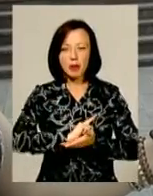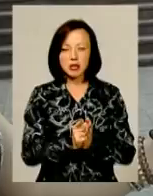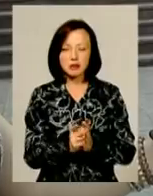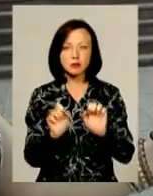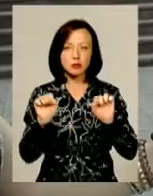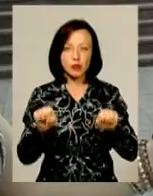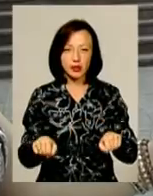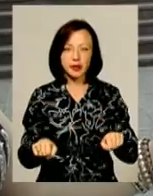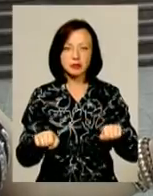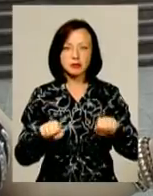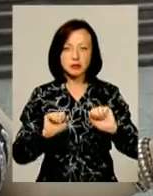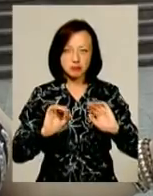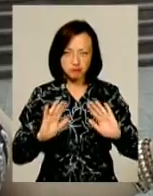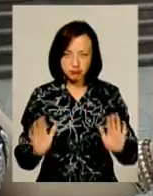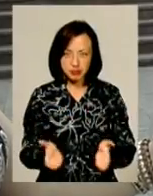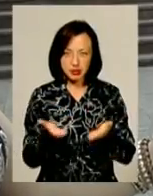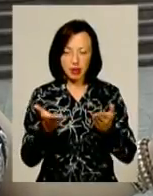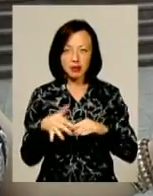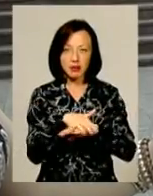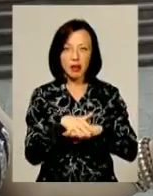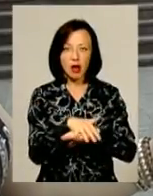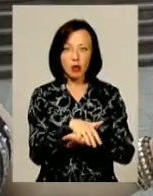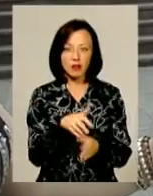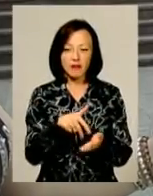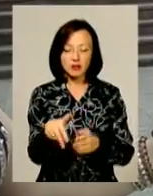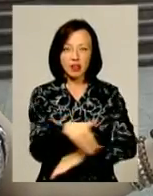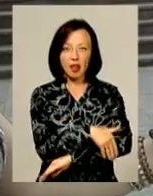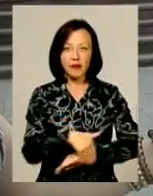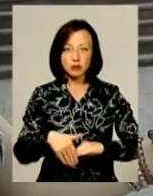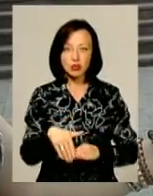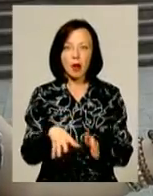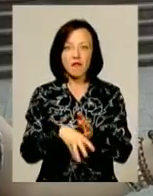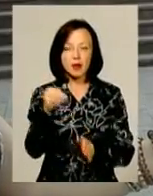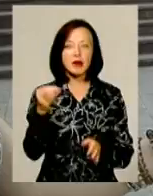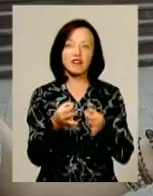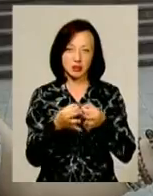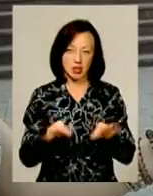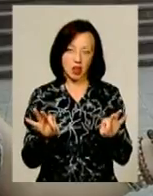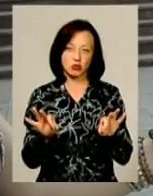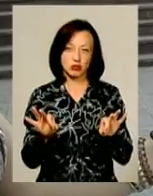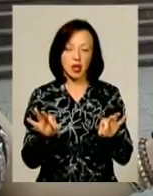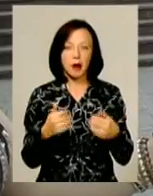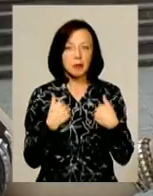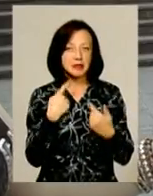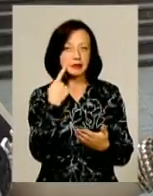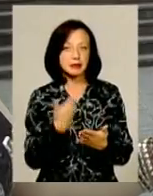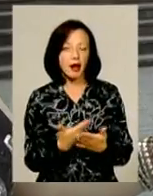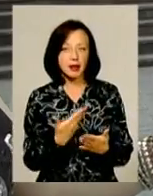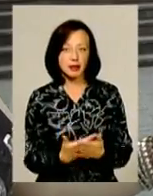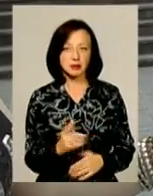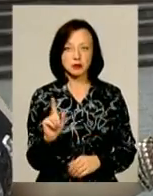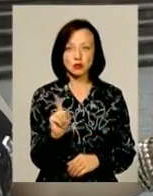змогли підняти народ. Цей народ вийшов на вулицю і проголосував за незалежність. Мені здається,